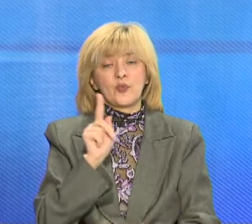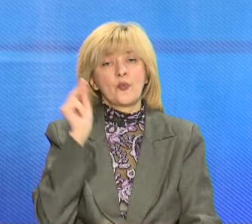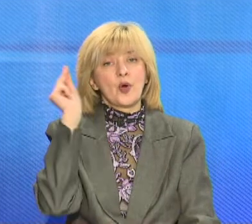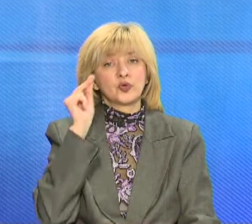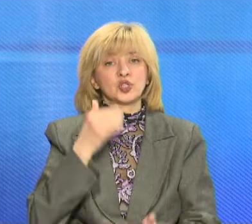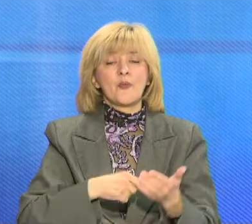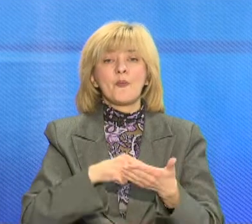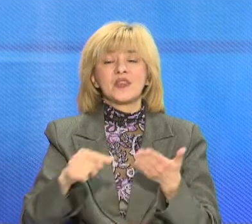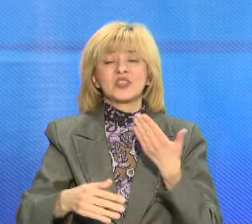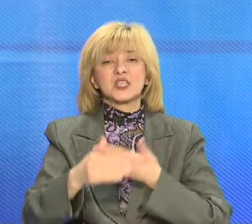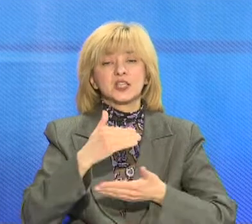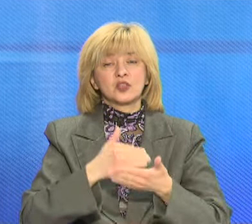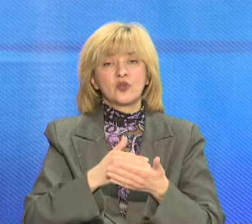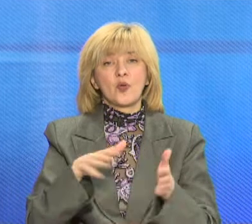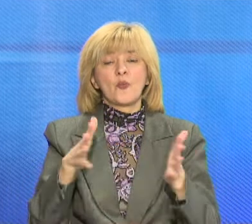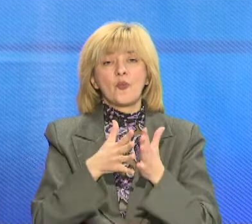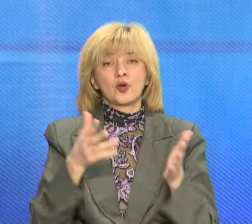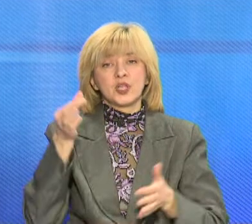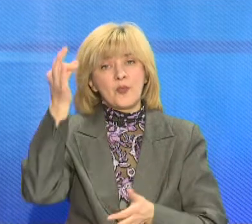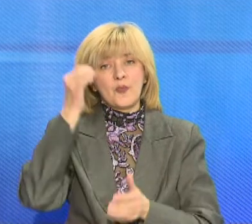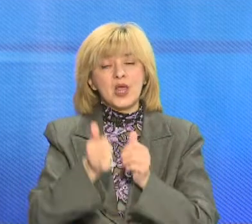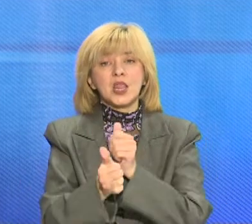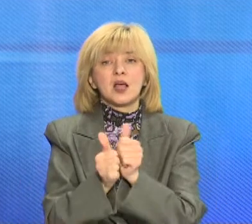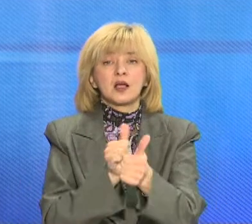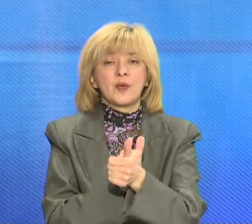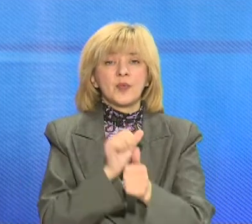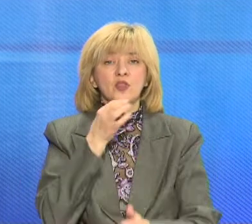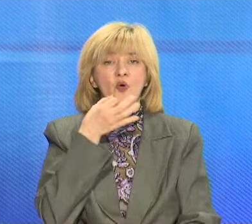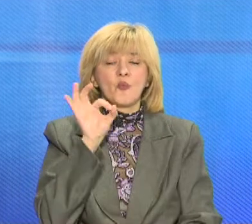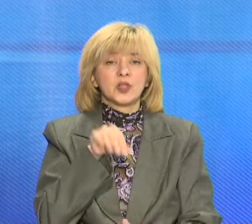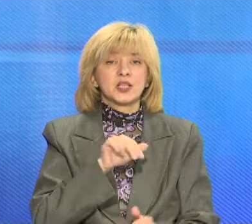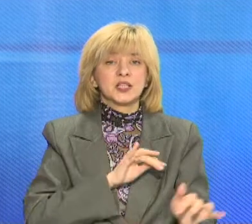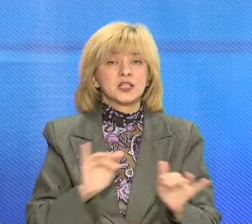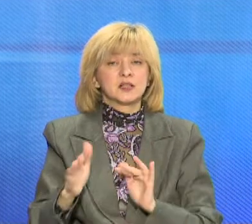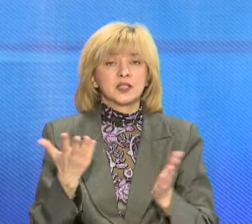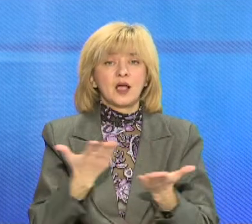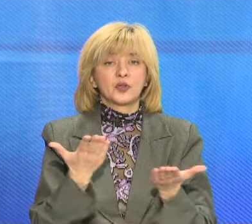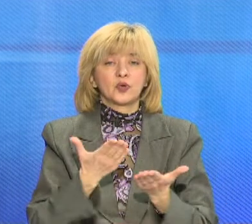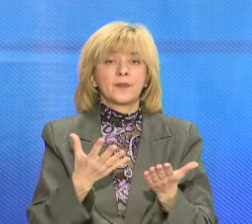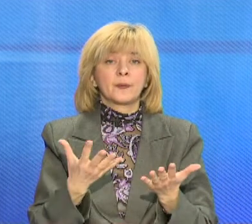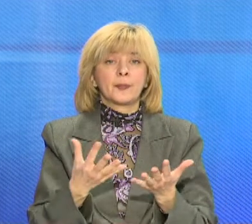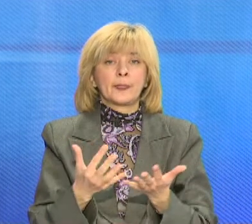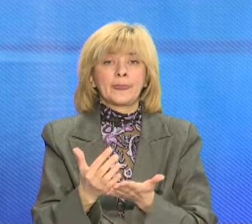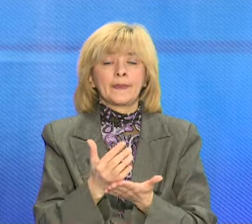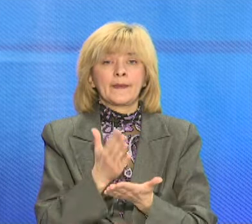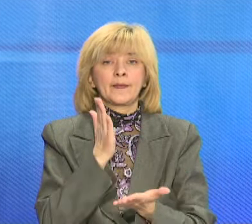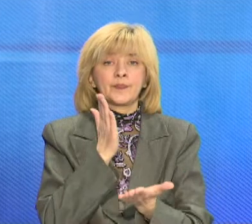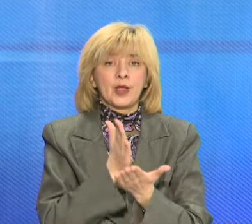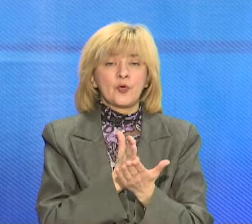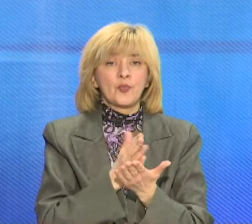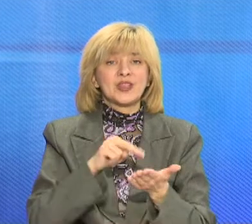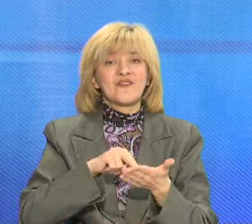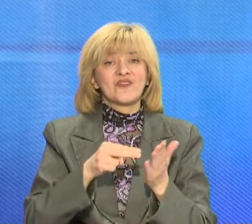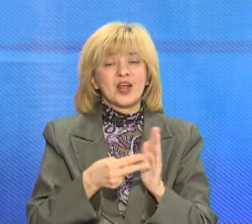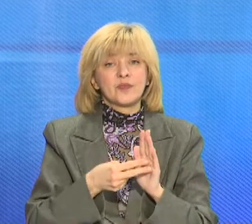Подведение итогов больше напоминало обмен опытом той деятельности, которая накоплена в рамках нормотворчества,